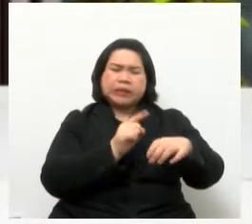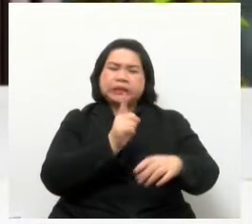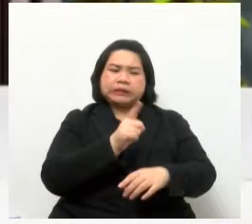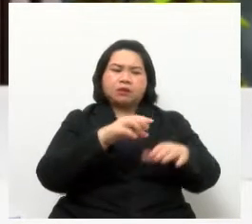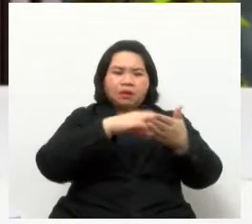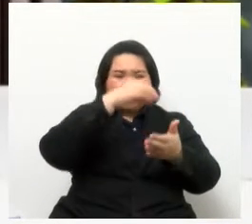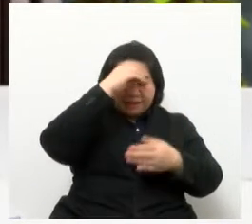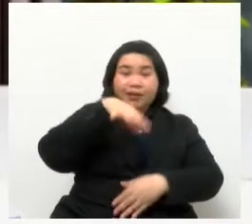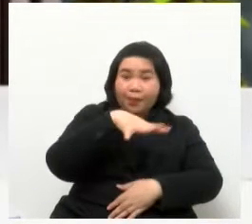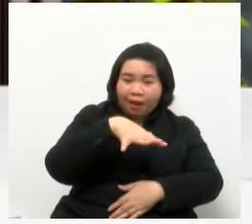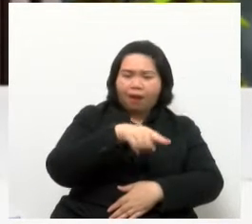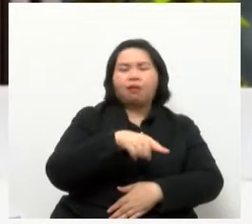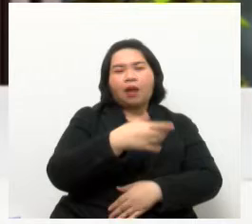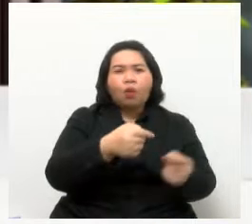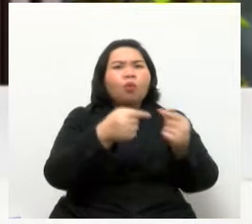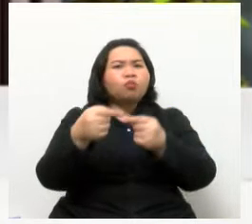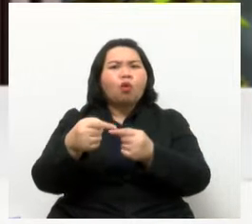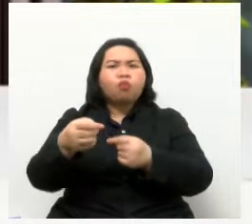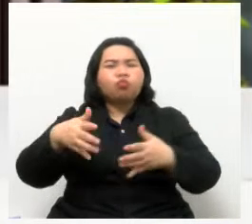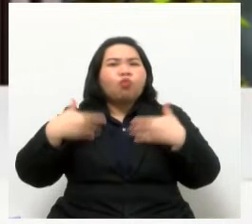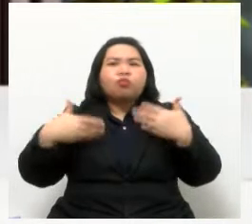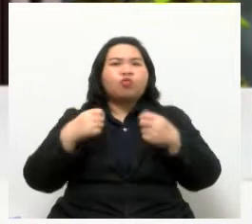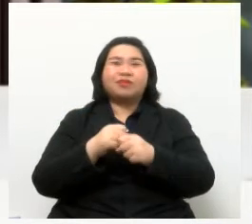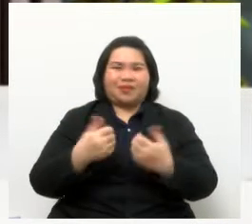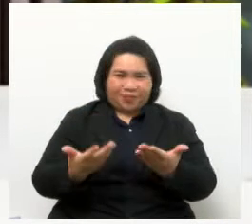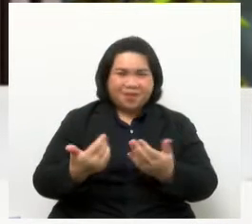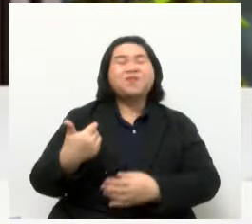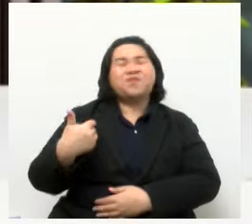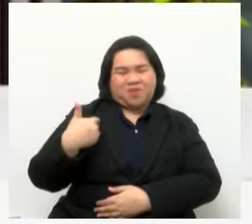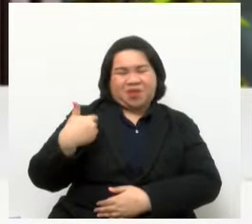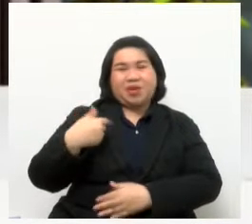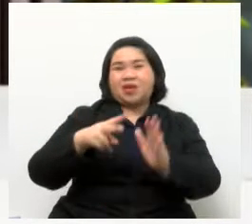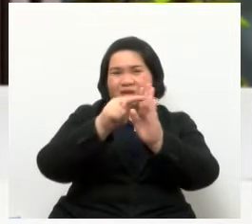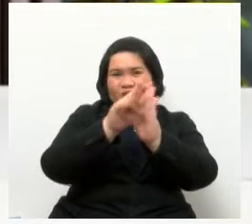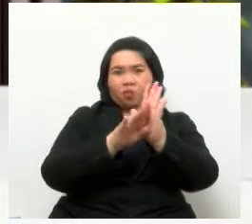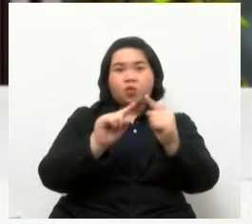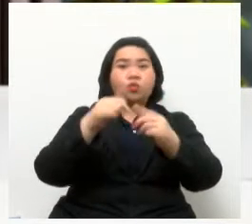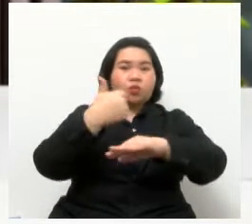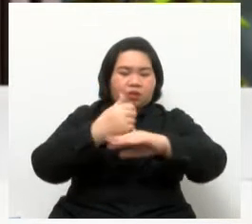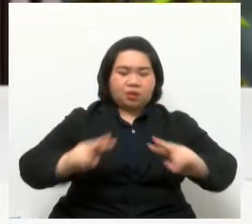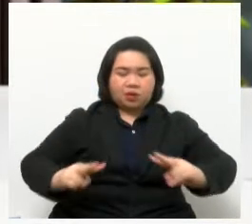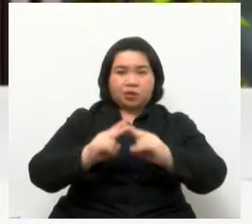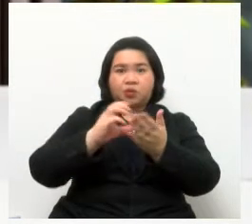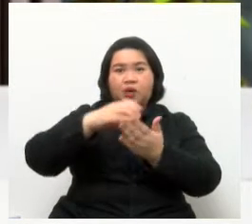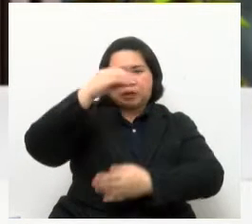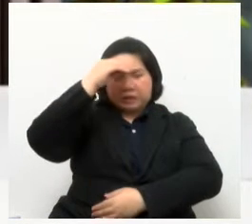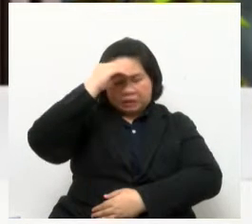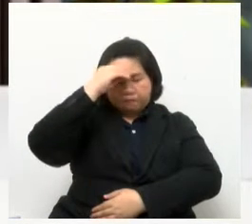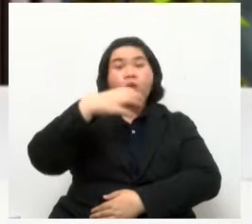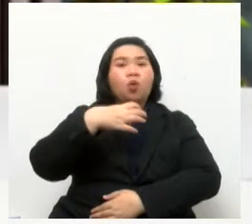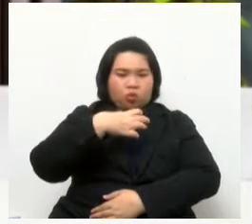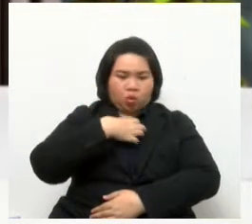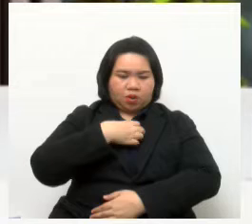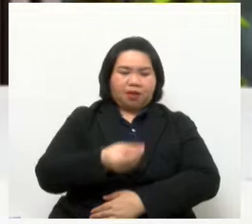ค่ะจะเรียนรู้อย่างไรให้มีความสุขก็เป็นไปตามนโยบายของรัฐมนตรีว่าการกระทรวงสาธารณสุขที่ต้องการให้นัก